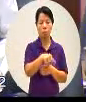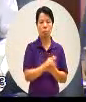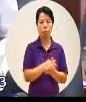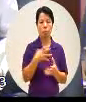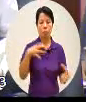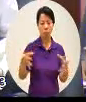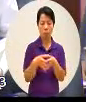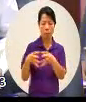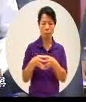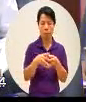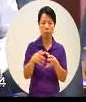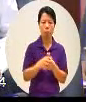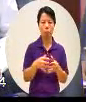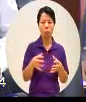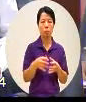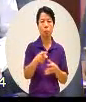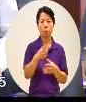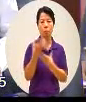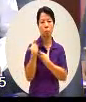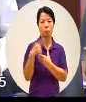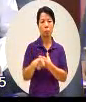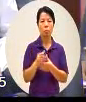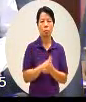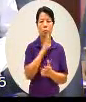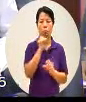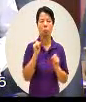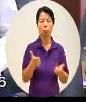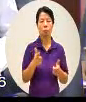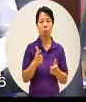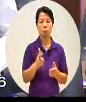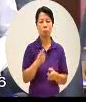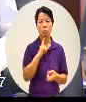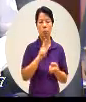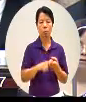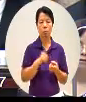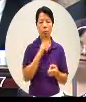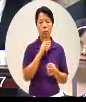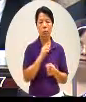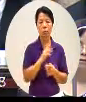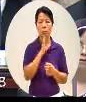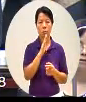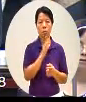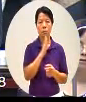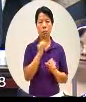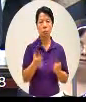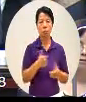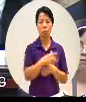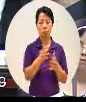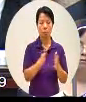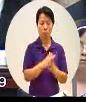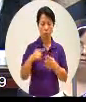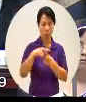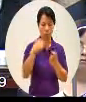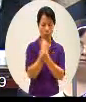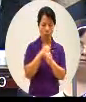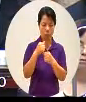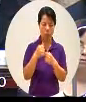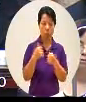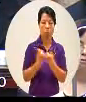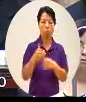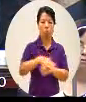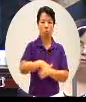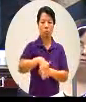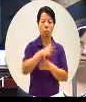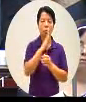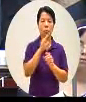定的，是不是？你回答是还是不是？ 基本上研考会是幕僚单位啦，最后 我叫你回答是